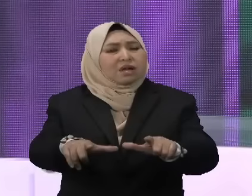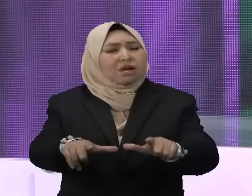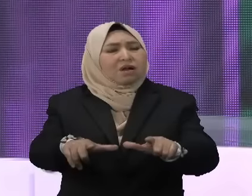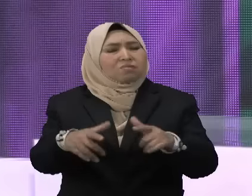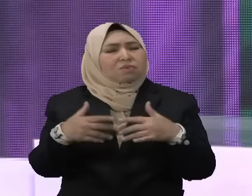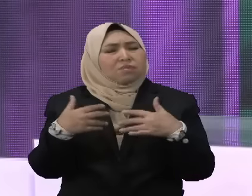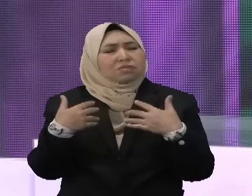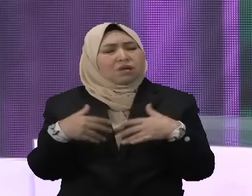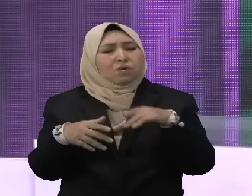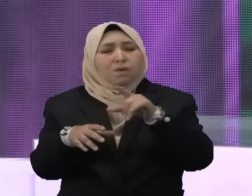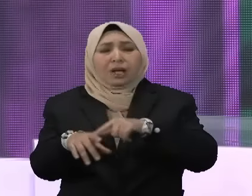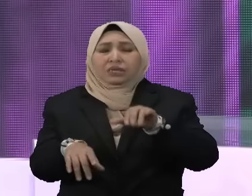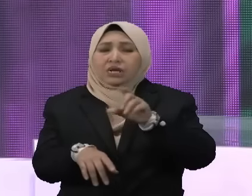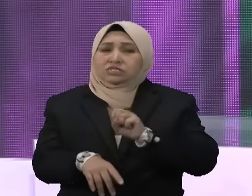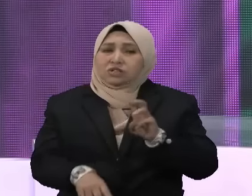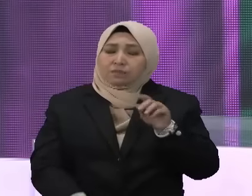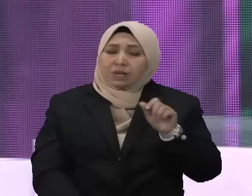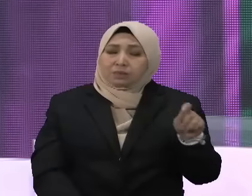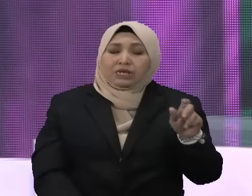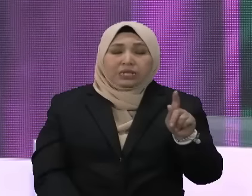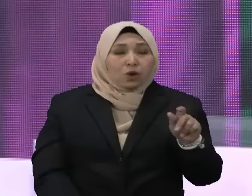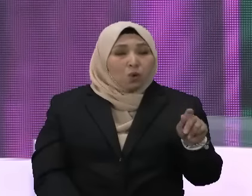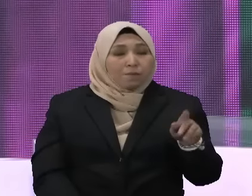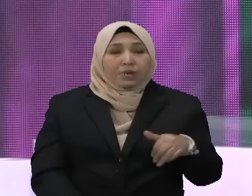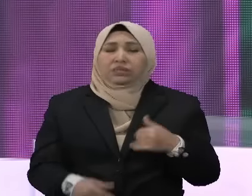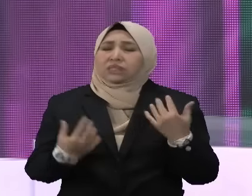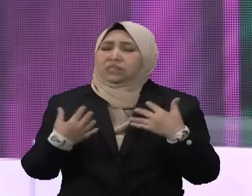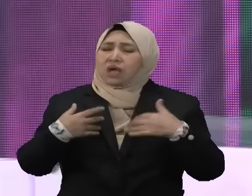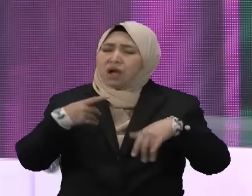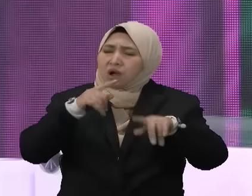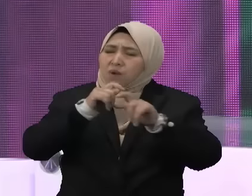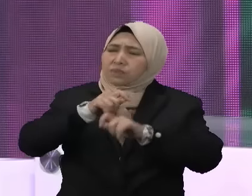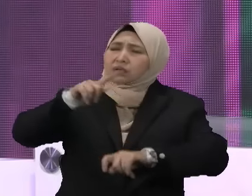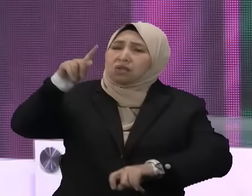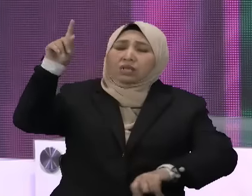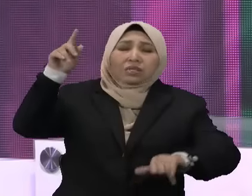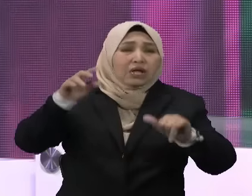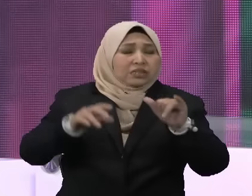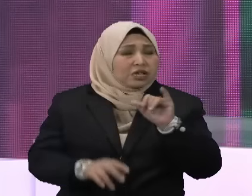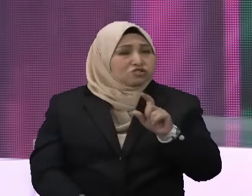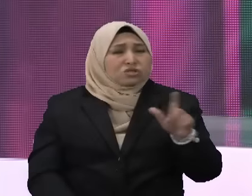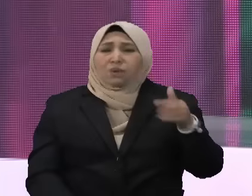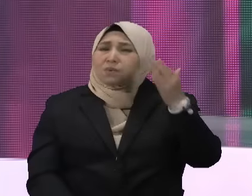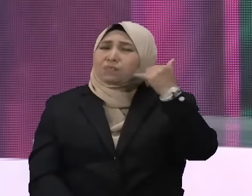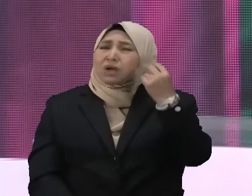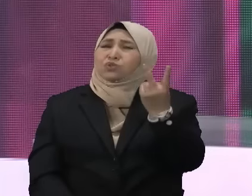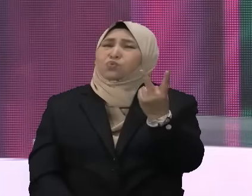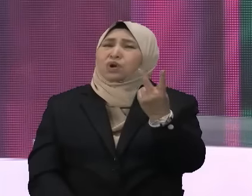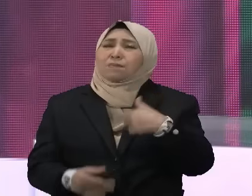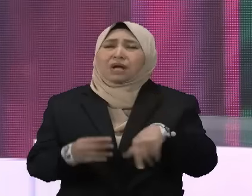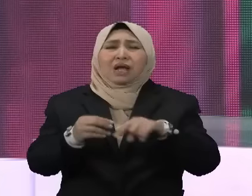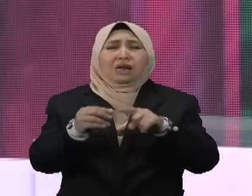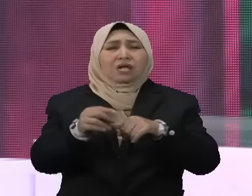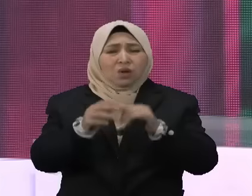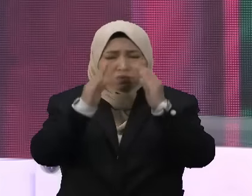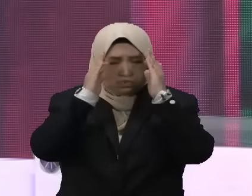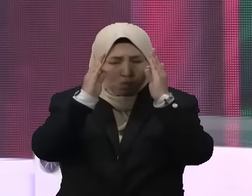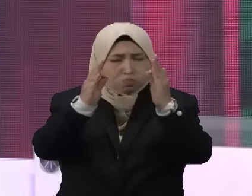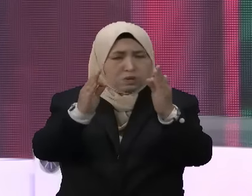fattaqullaha wa aslihu dhata bainikum, bertakwa dan islah mengapa dua perkara ini ditekankan